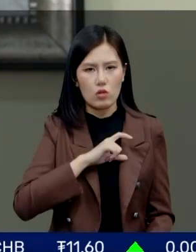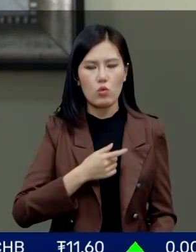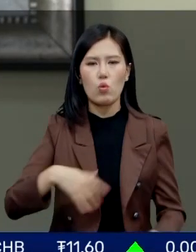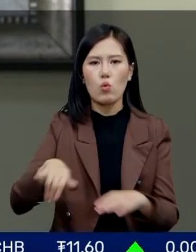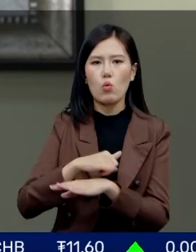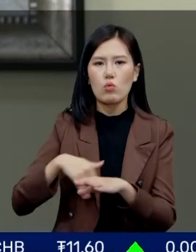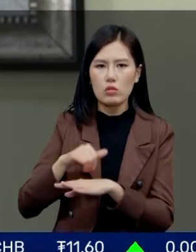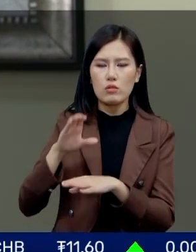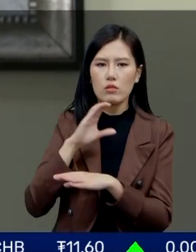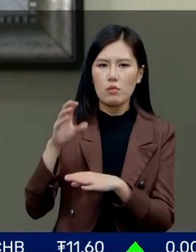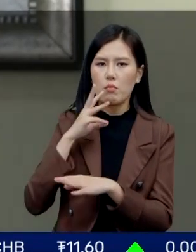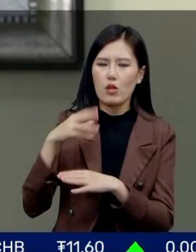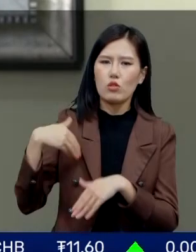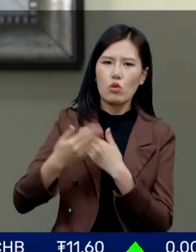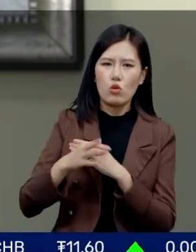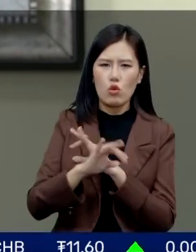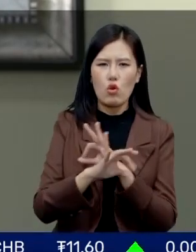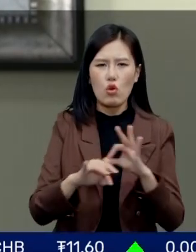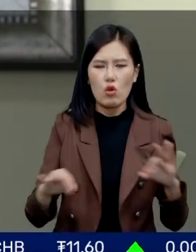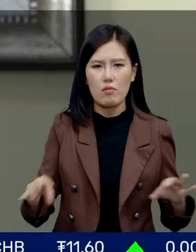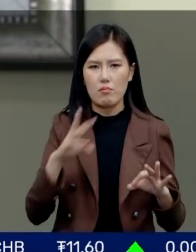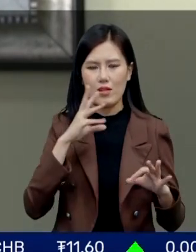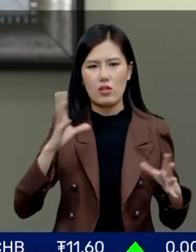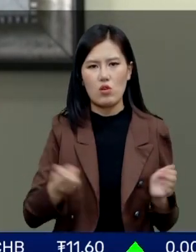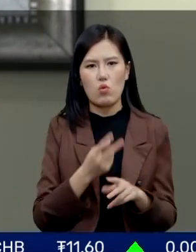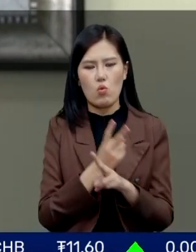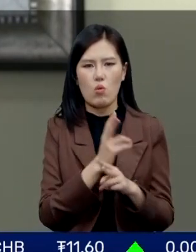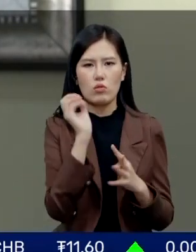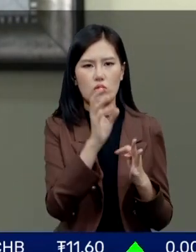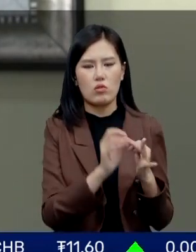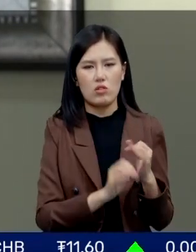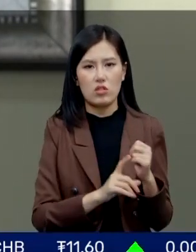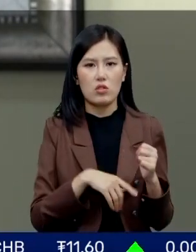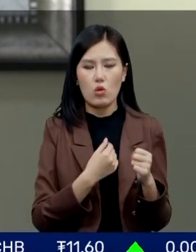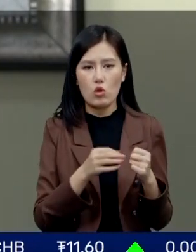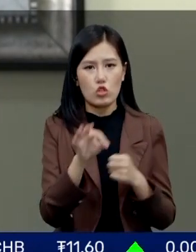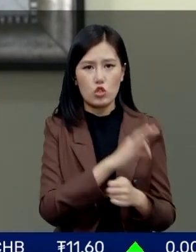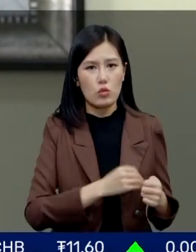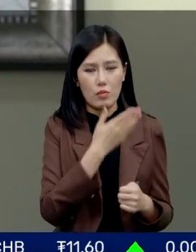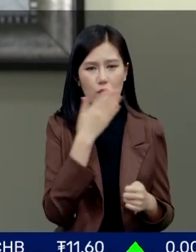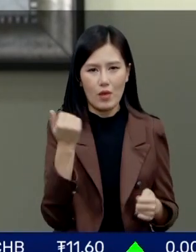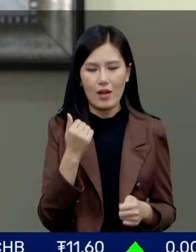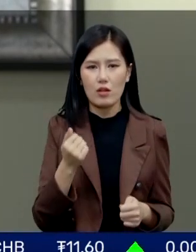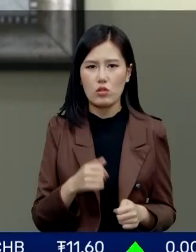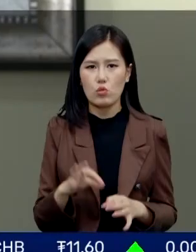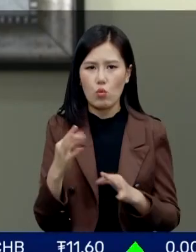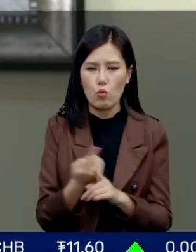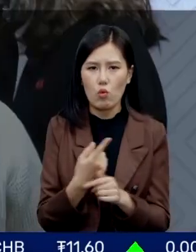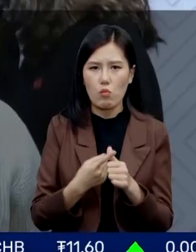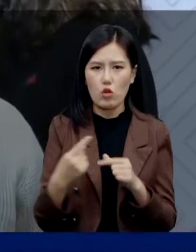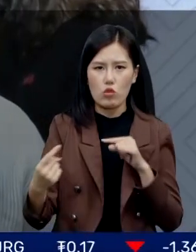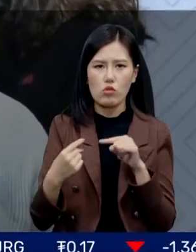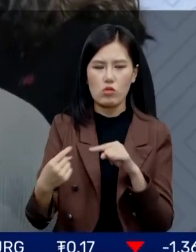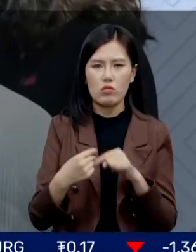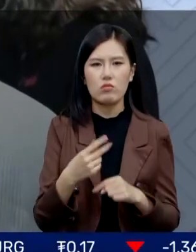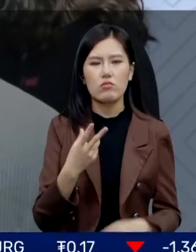өгөх эн зүйлүүд их тодорхой болохгүй бол одоо ойлгомжгүй байлууд бас үсэд яваад байгааг бол одоо хаана би зөвшөөрөхөөр харахгүй